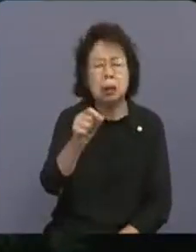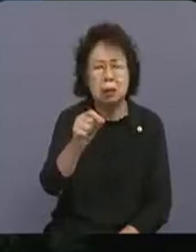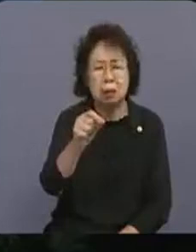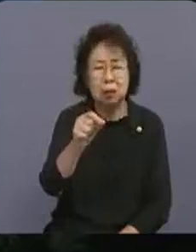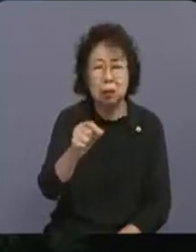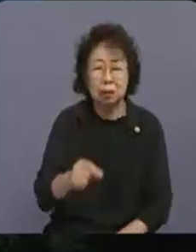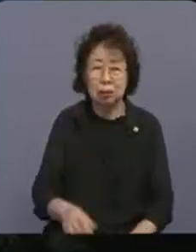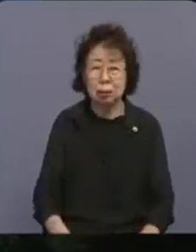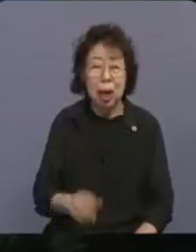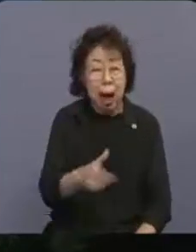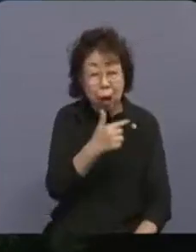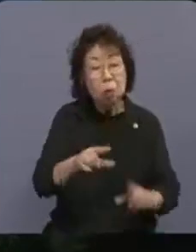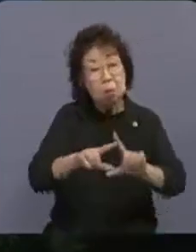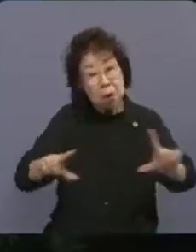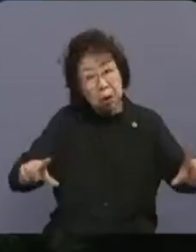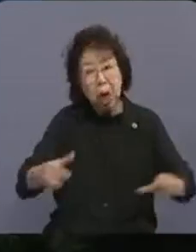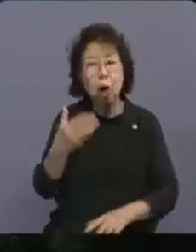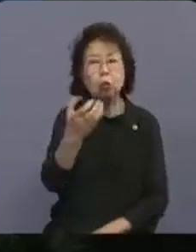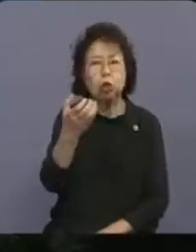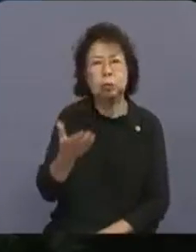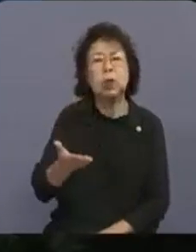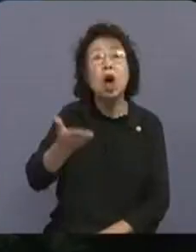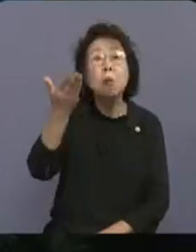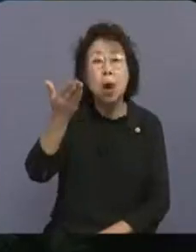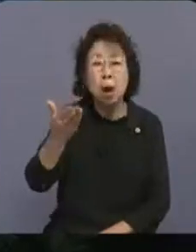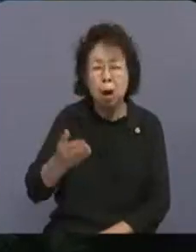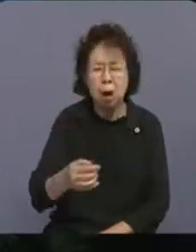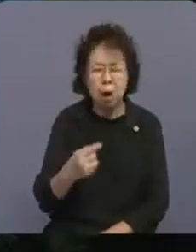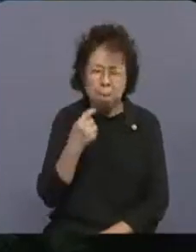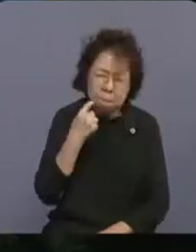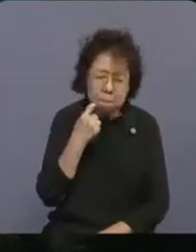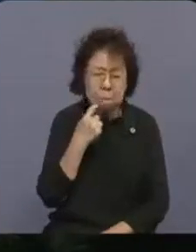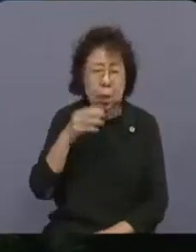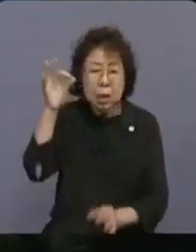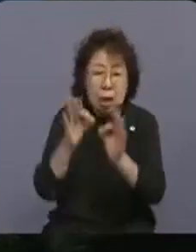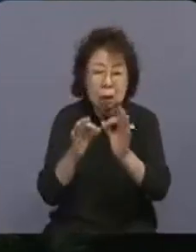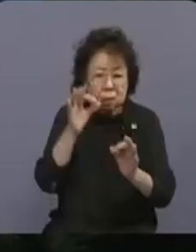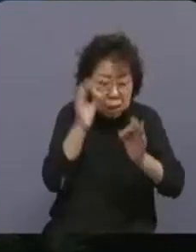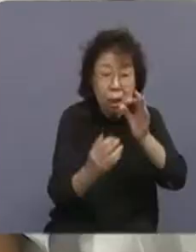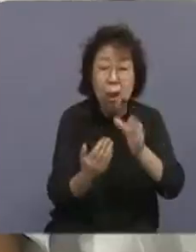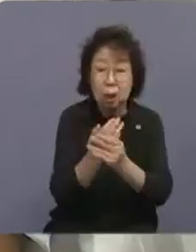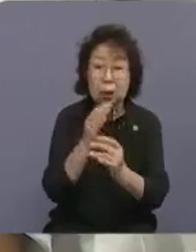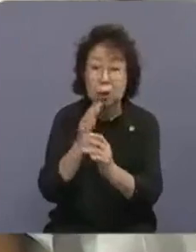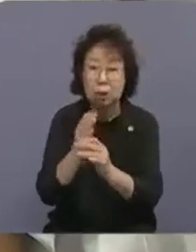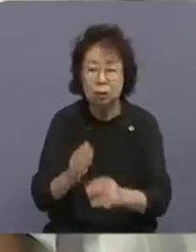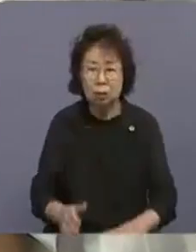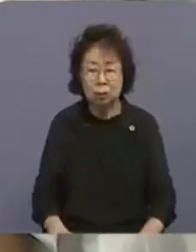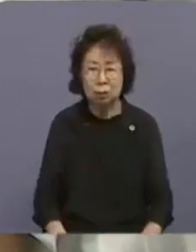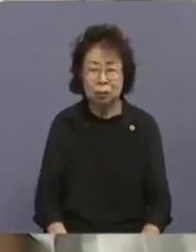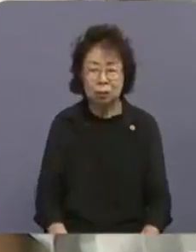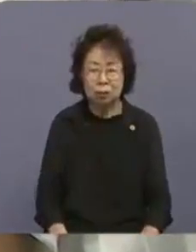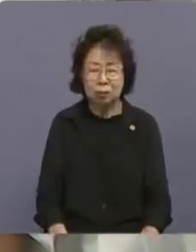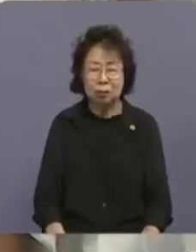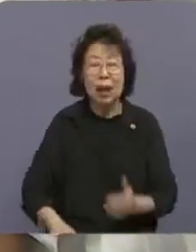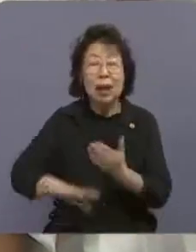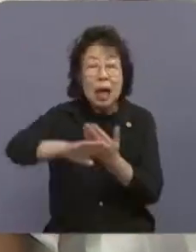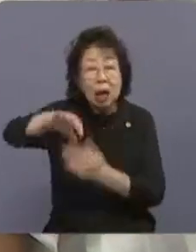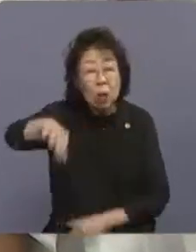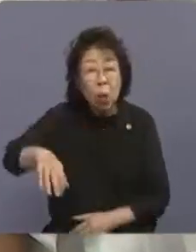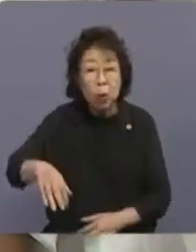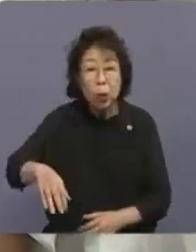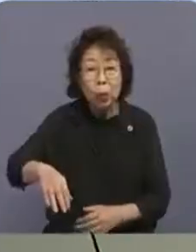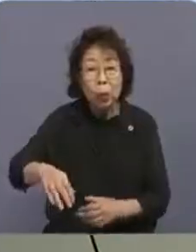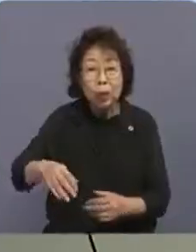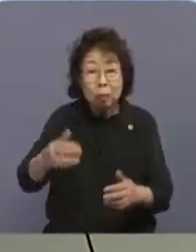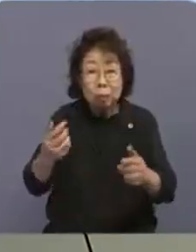달합니다. 하루 평균 약 90건꼴로 강력 사건이 발생한 겁니다. 다른 대도시와